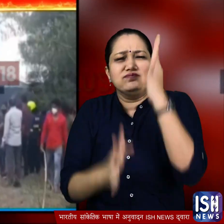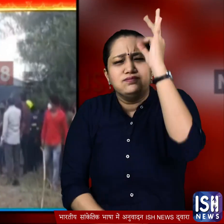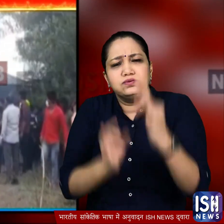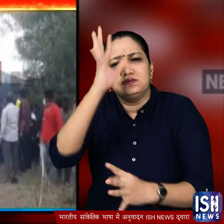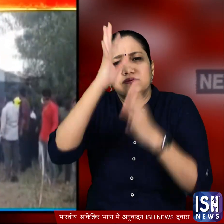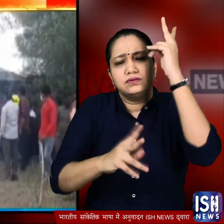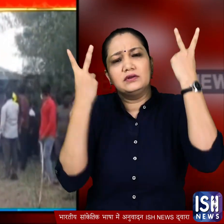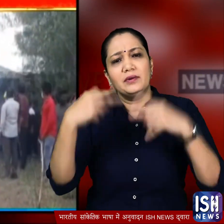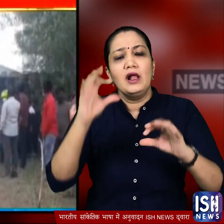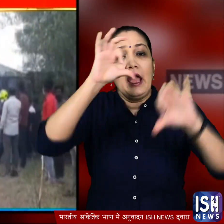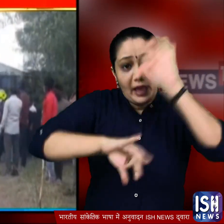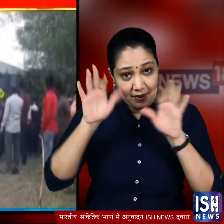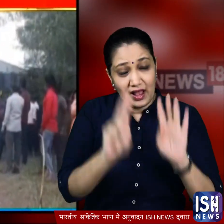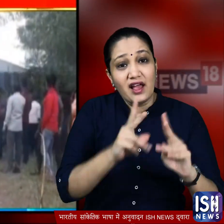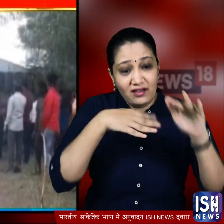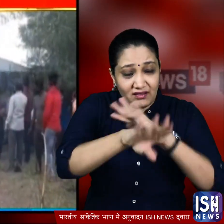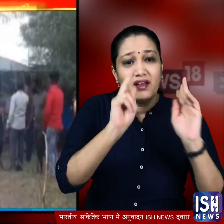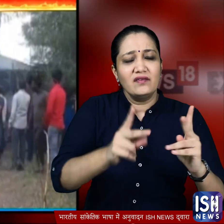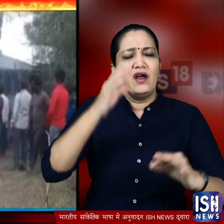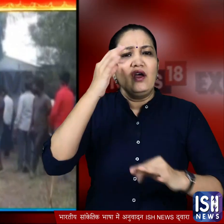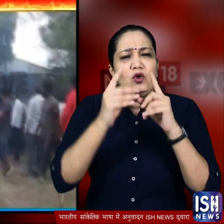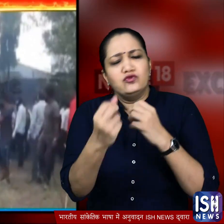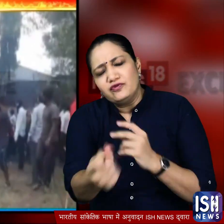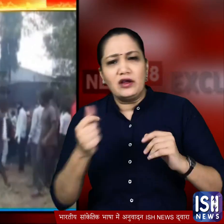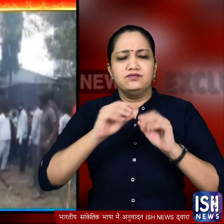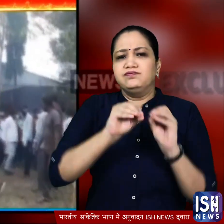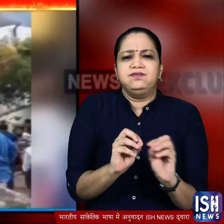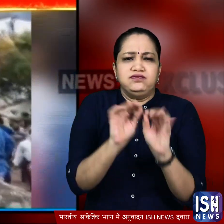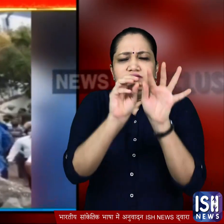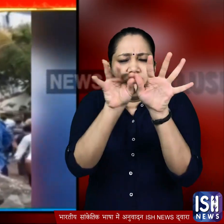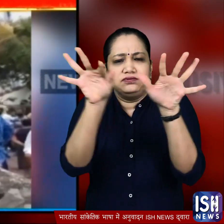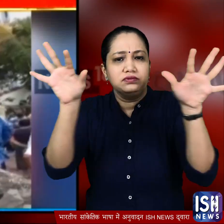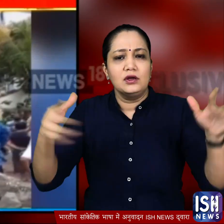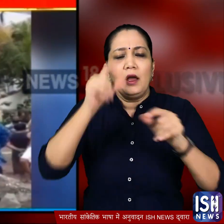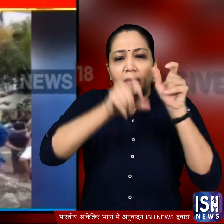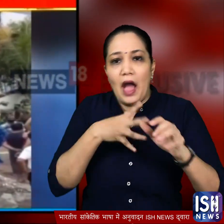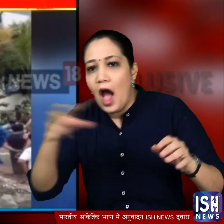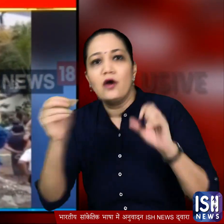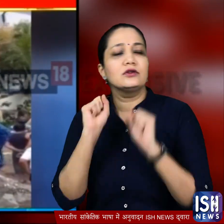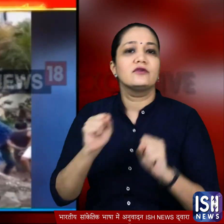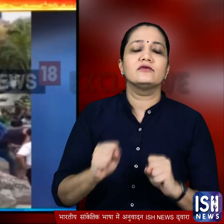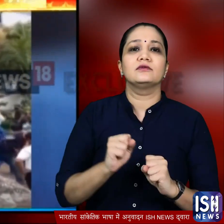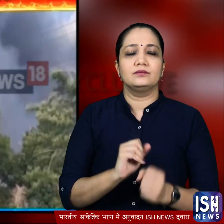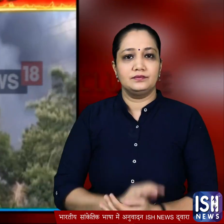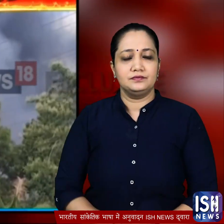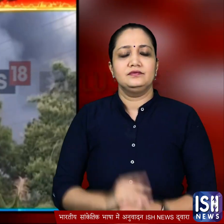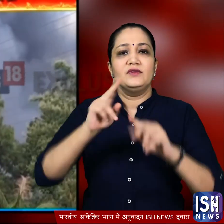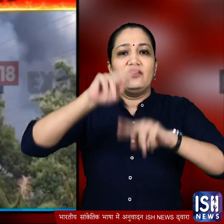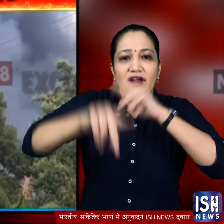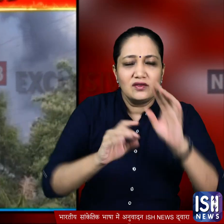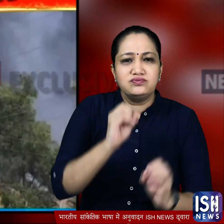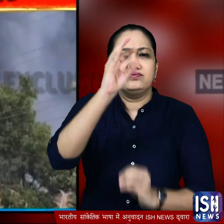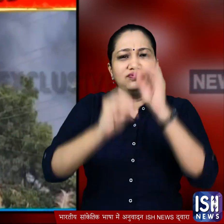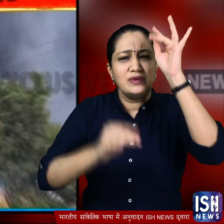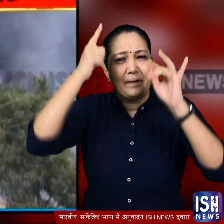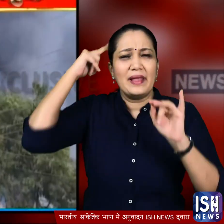दी। बताया गया कि अंदर केमिकल मौजूद होने की वजह से आग और तेजी से फैली और लोगों को बाहर निकलने का मौका तक नहीं मिल पाया। फैक्ट्री से